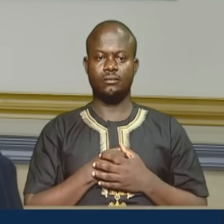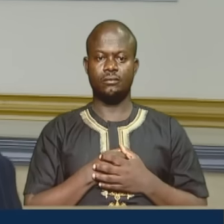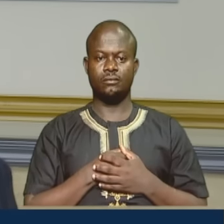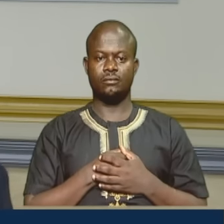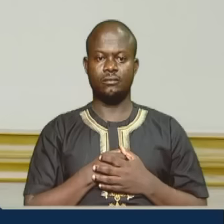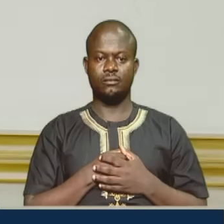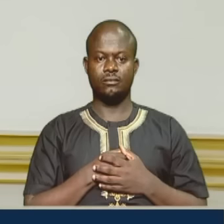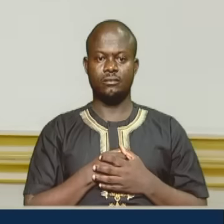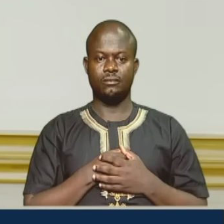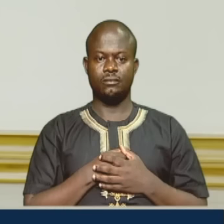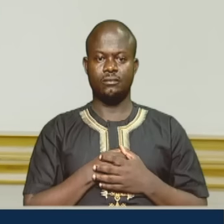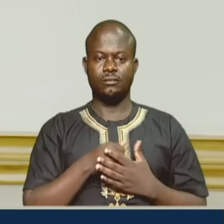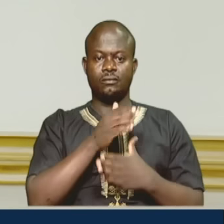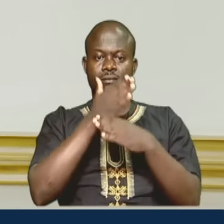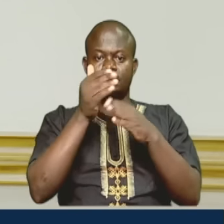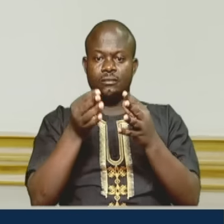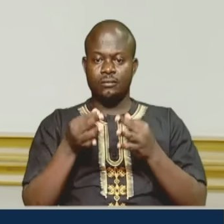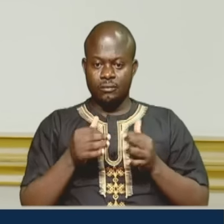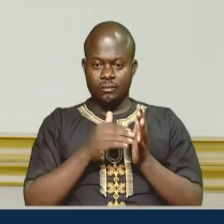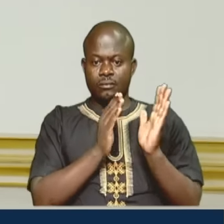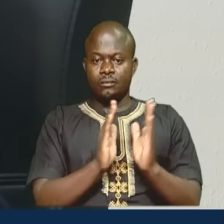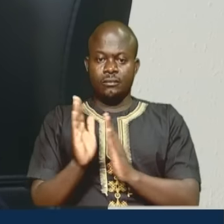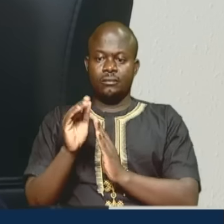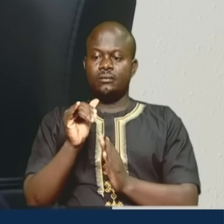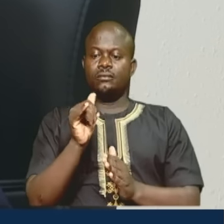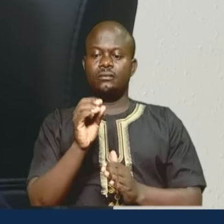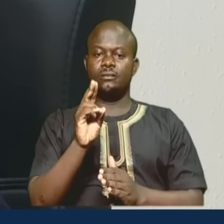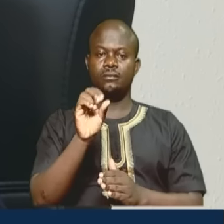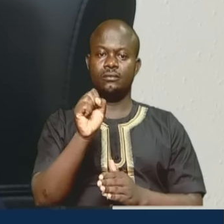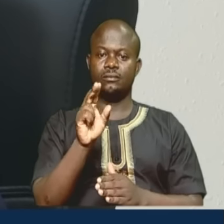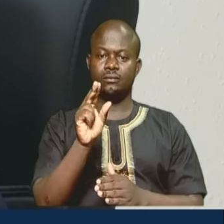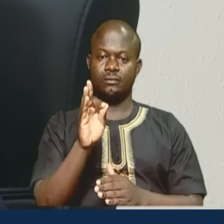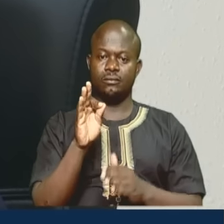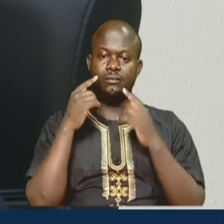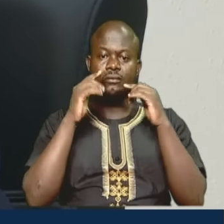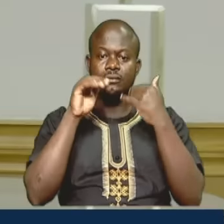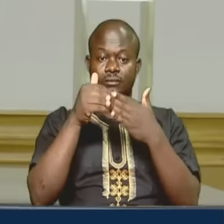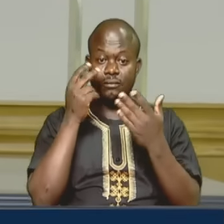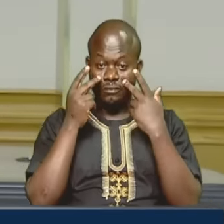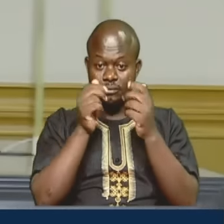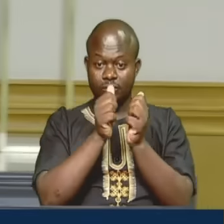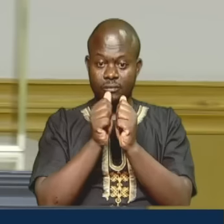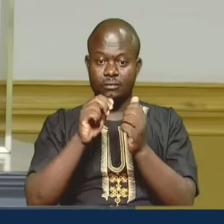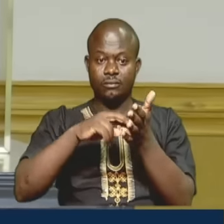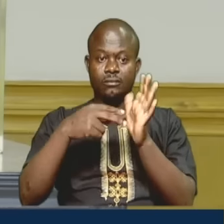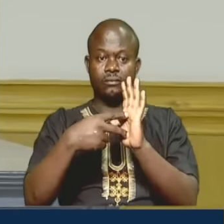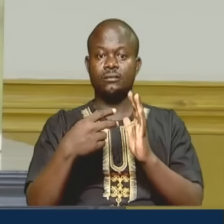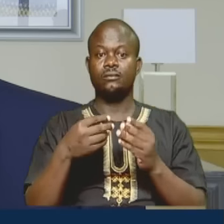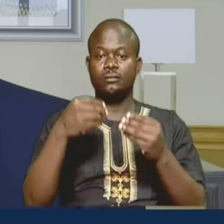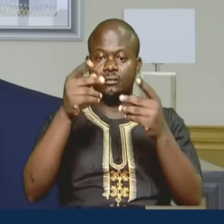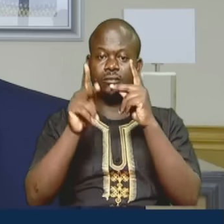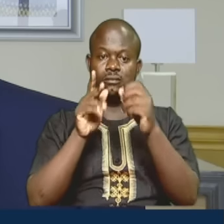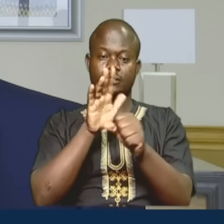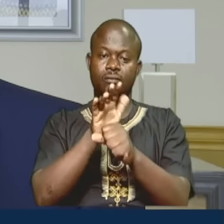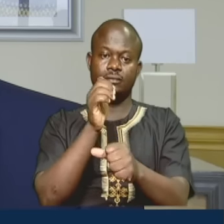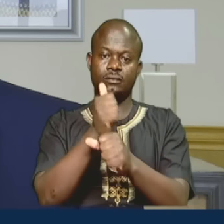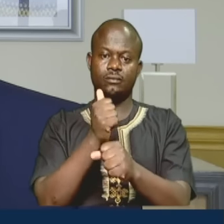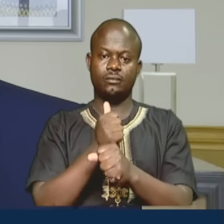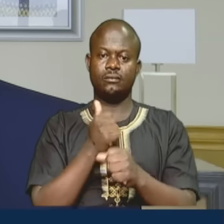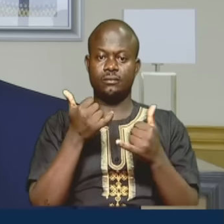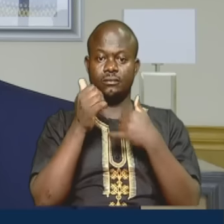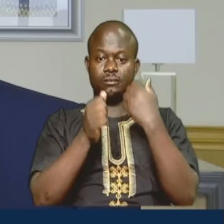byaro. Minisitiri w'imari n'igenamigambi Yusuf Murango avuga ko barimo kurebera hamwe imishinga iha benshi akazi. Ubu ngubu